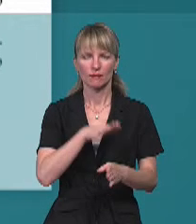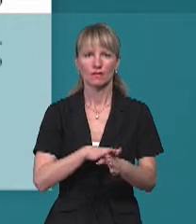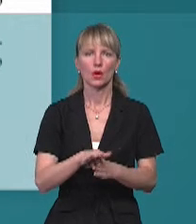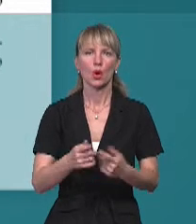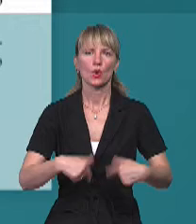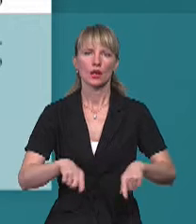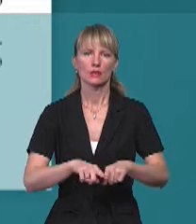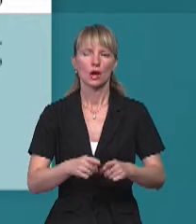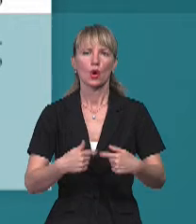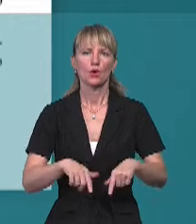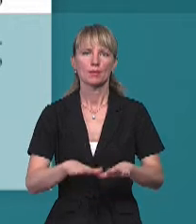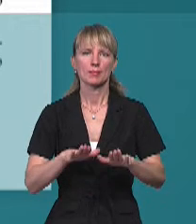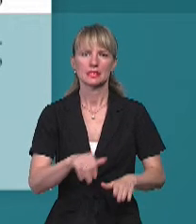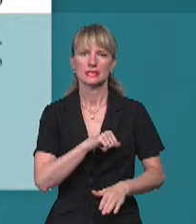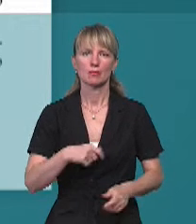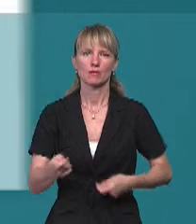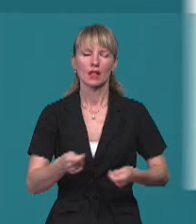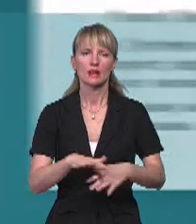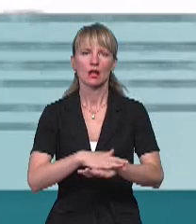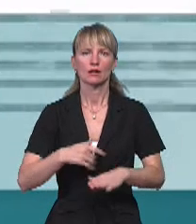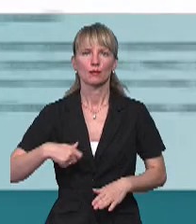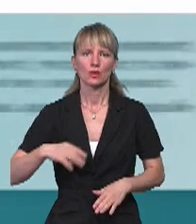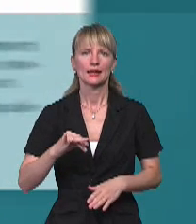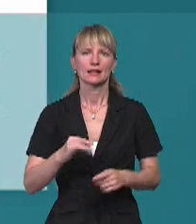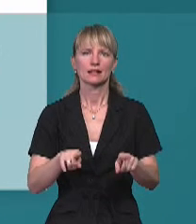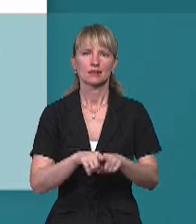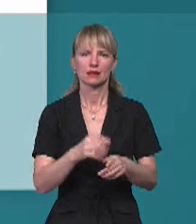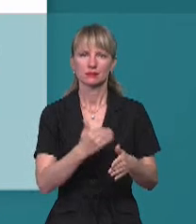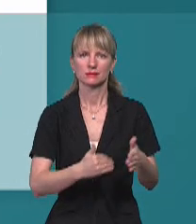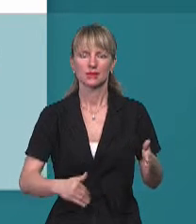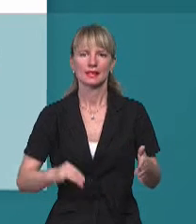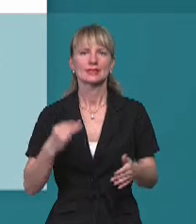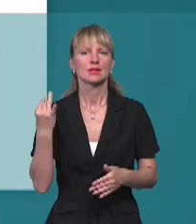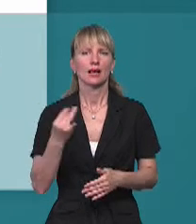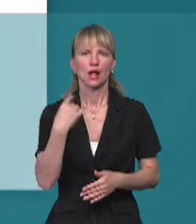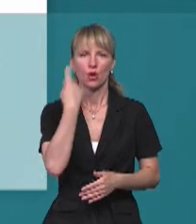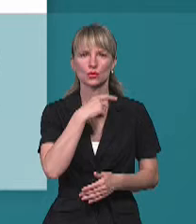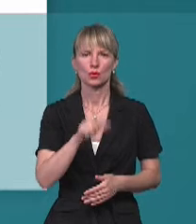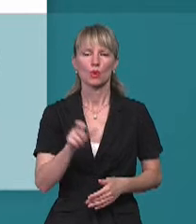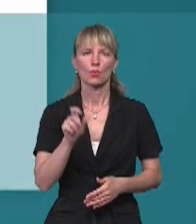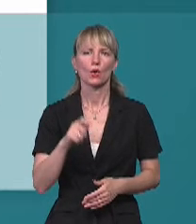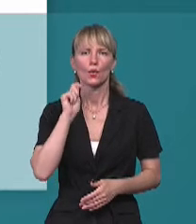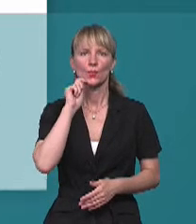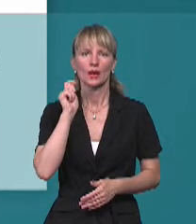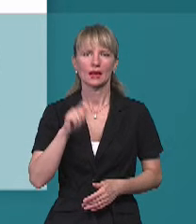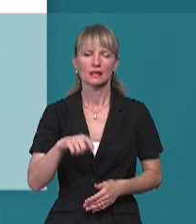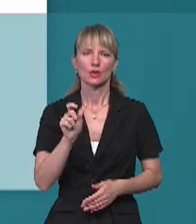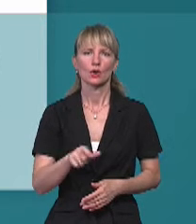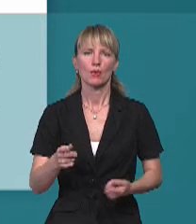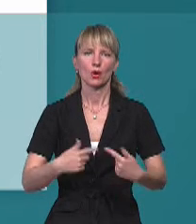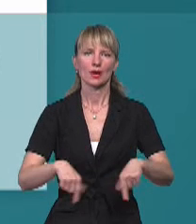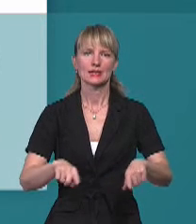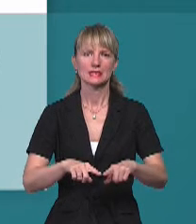виконавчими органами, органами місцевого самоврядування, народними депутатами і так далі, та зацікавленими особами – громадянами України,